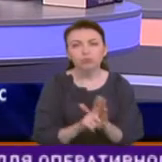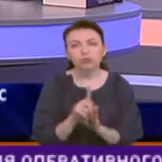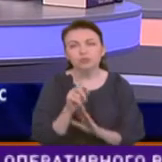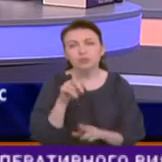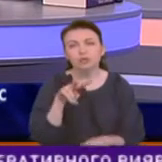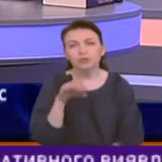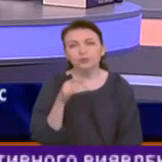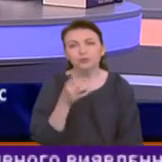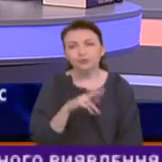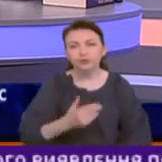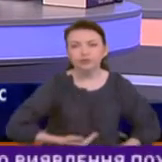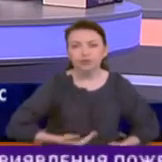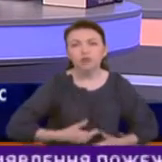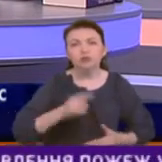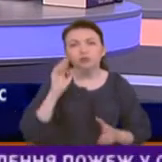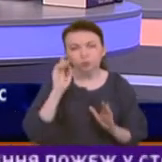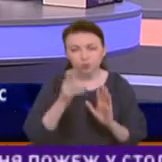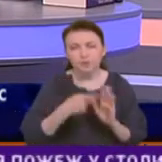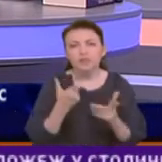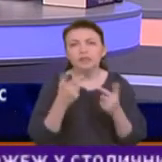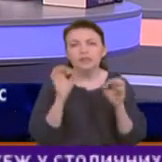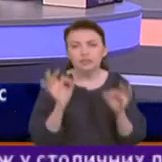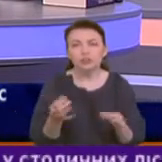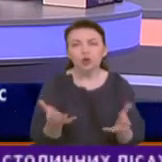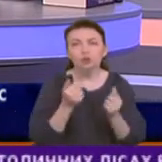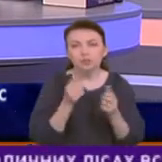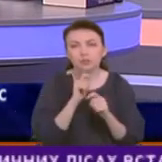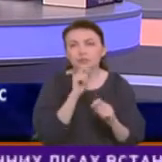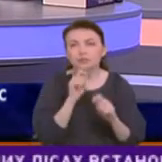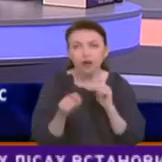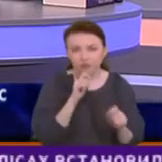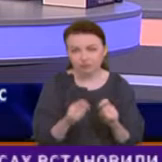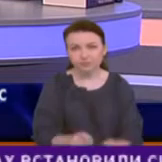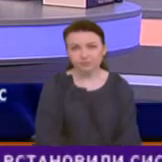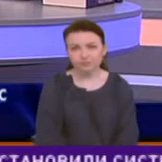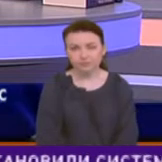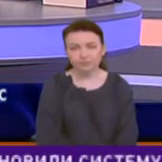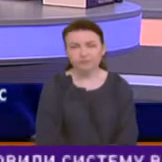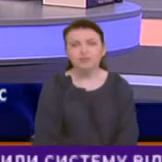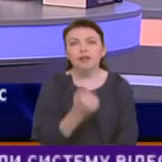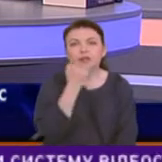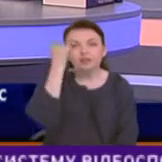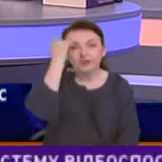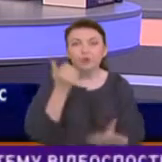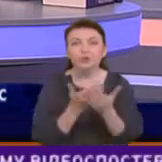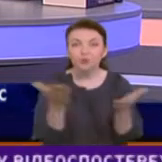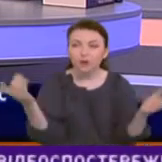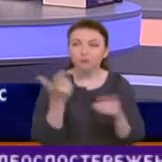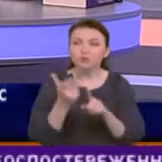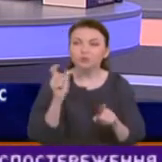життя, і ви зрозумієте, де істина, дуже легко, бо ви отримуєте дари. Так що... Я дякую вам, дуже